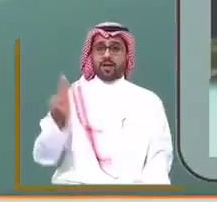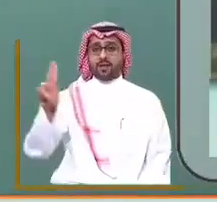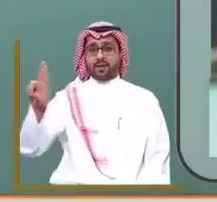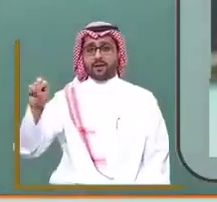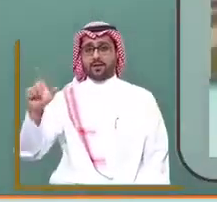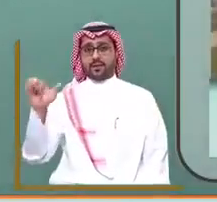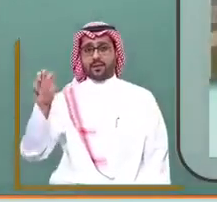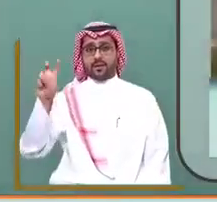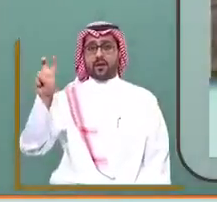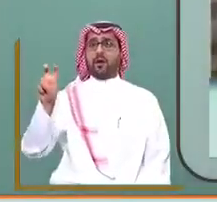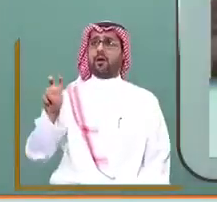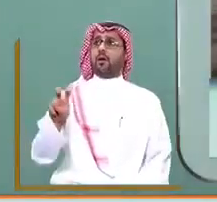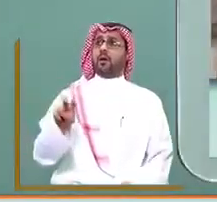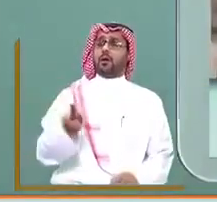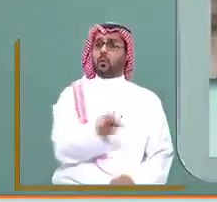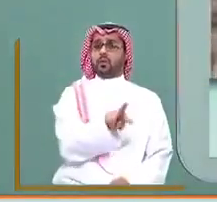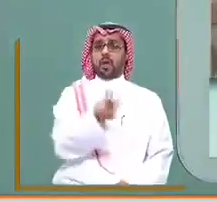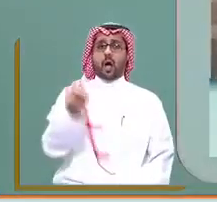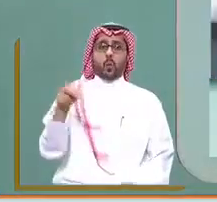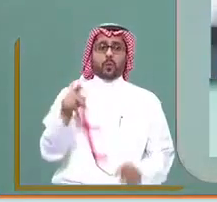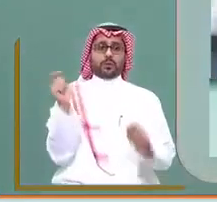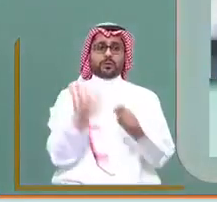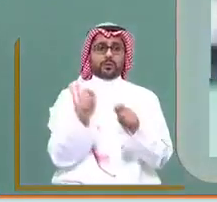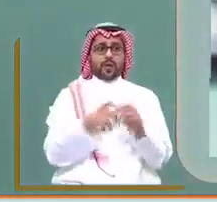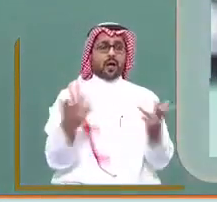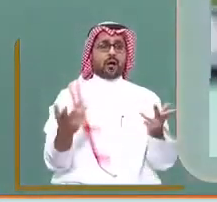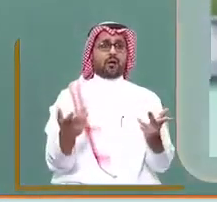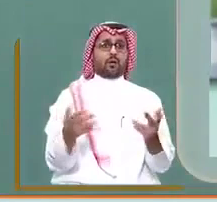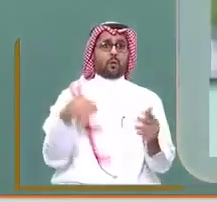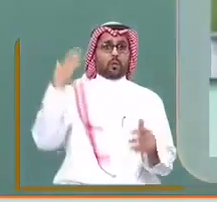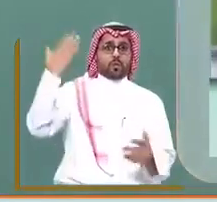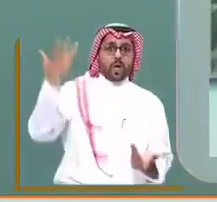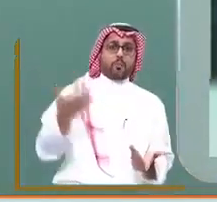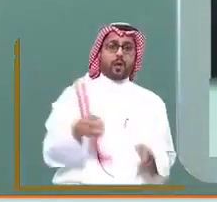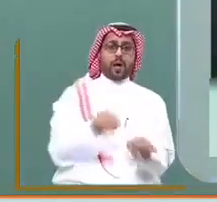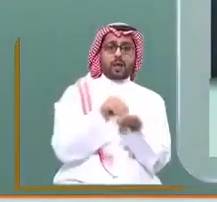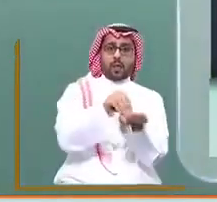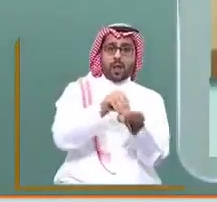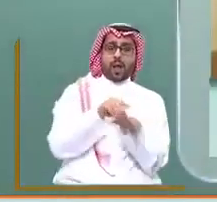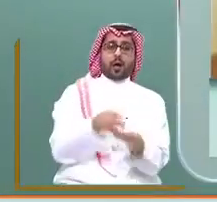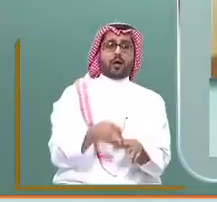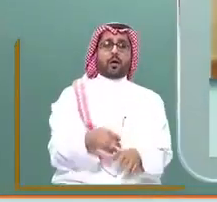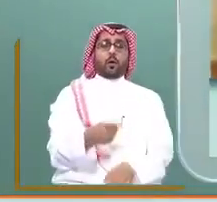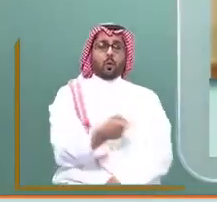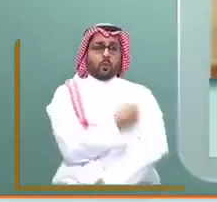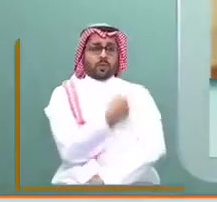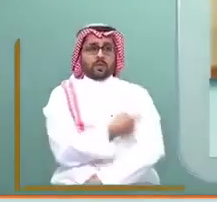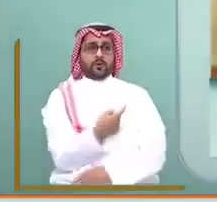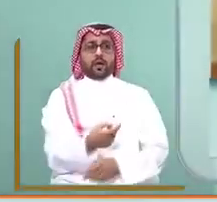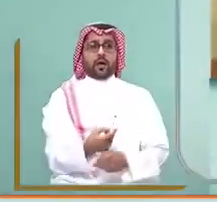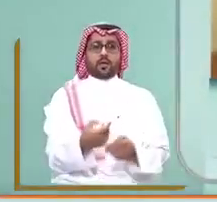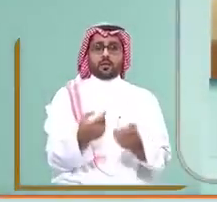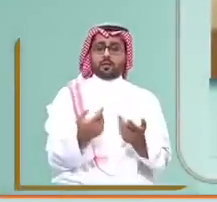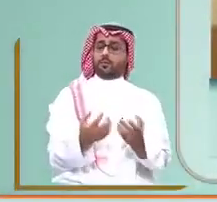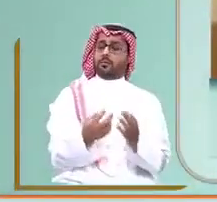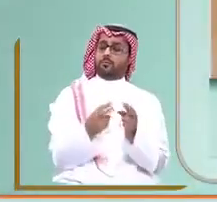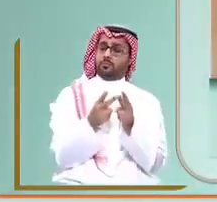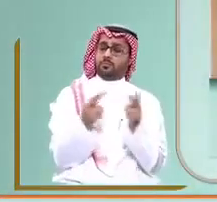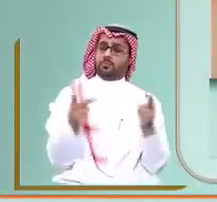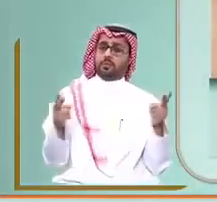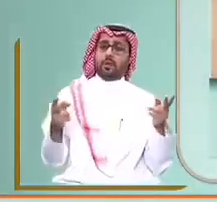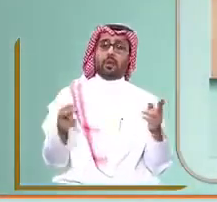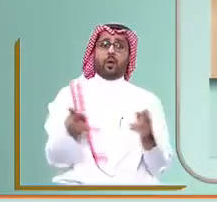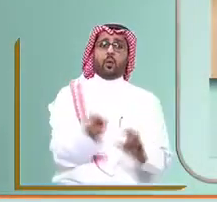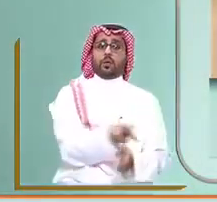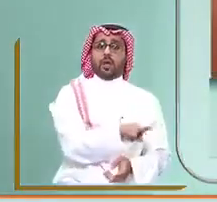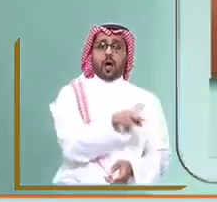في تشكيل مستقبل تحول الصناعة، في تشكيل مستقبل تحول النقل، أنظمة الرعاية الصحية المرنة،